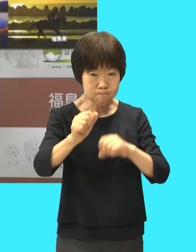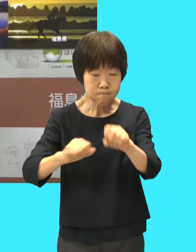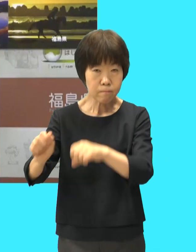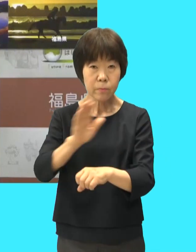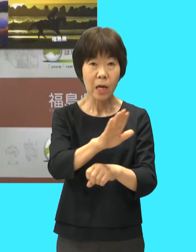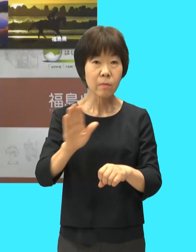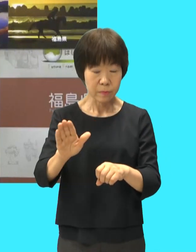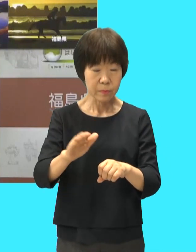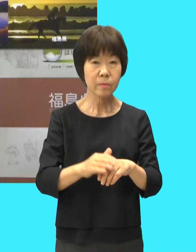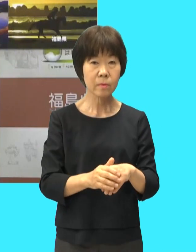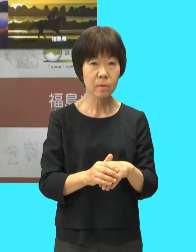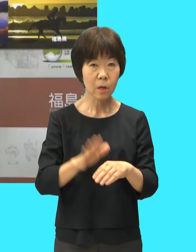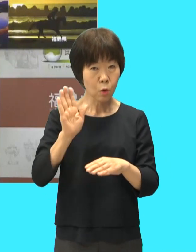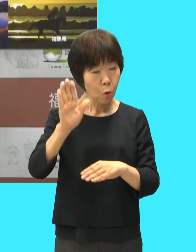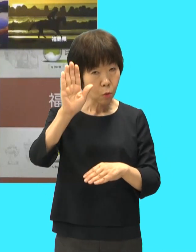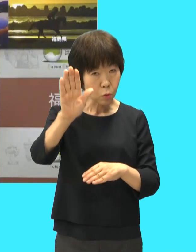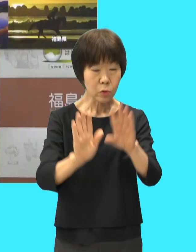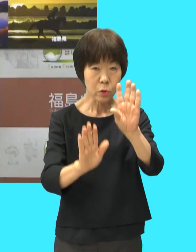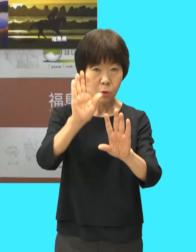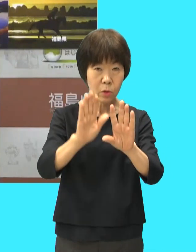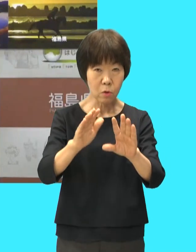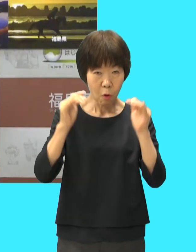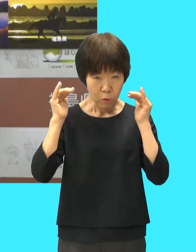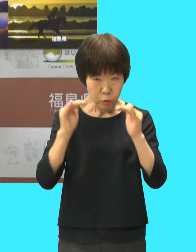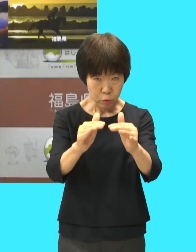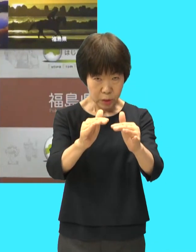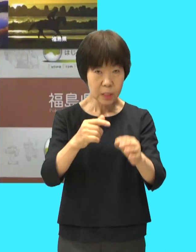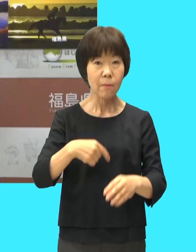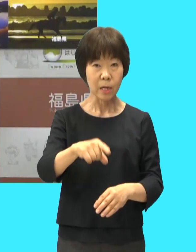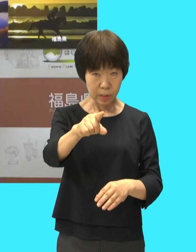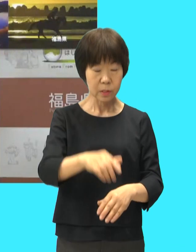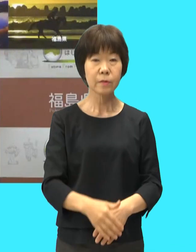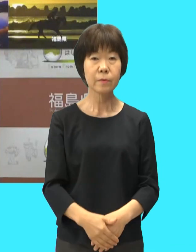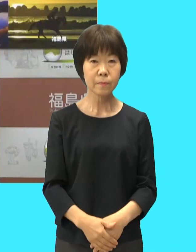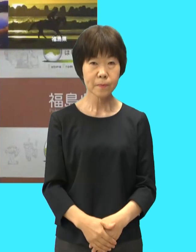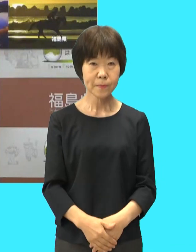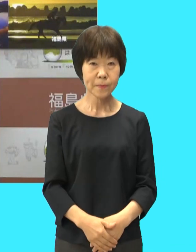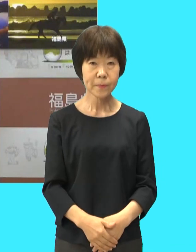いるところでございます今後の対応を注視をしてまいります